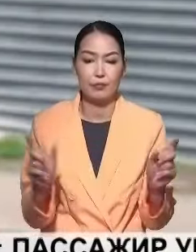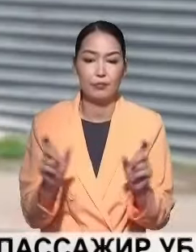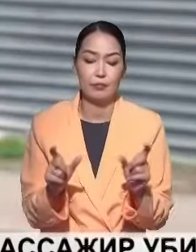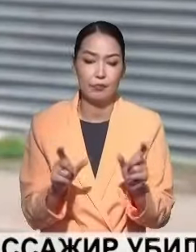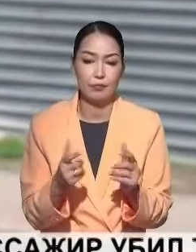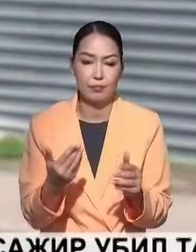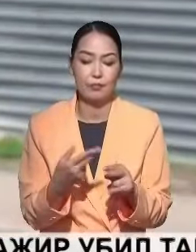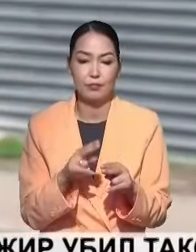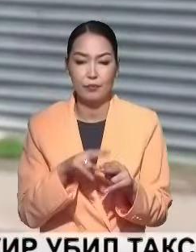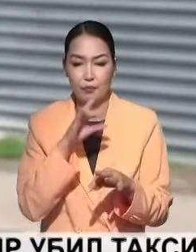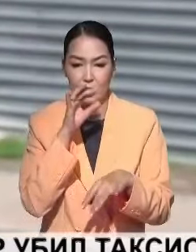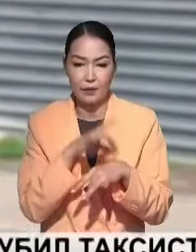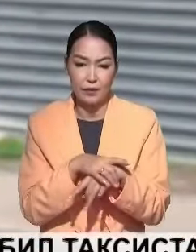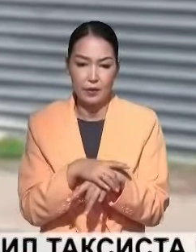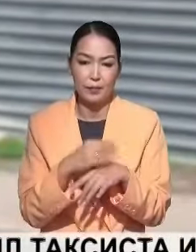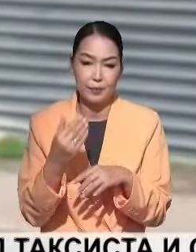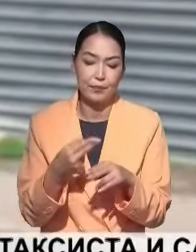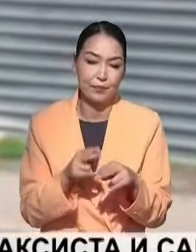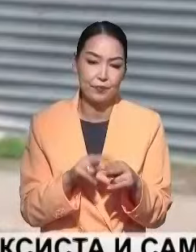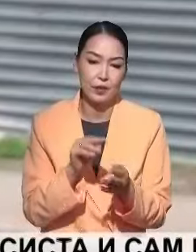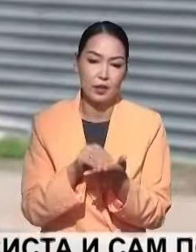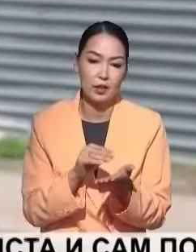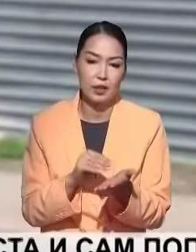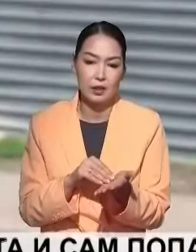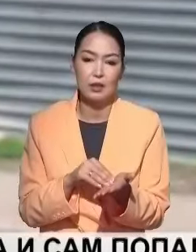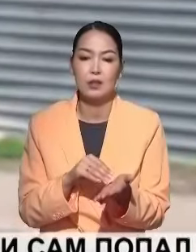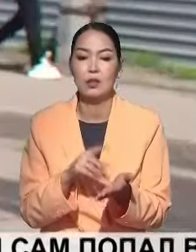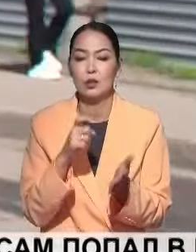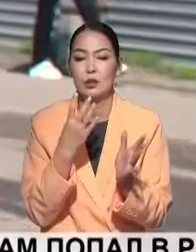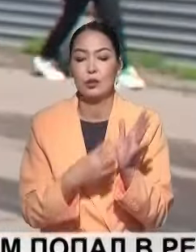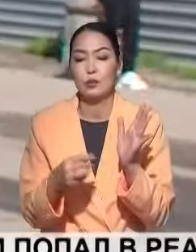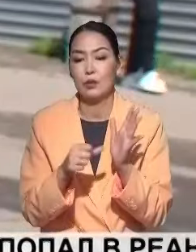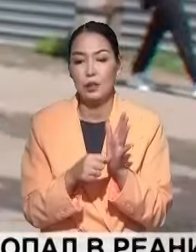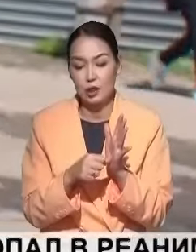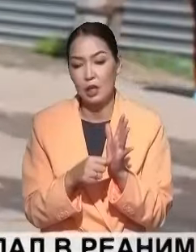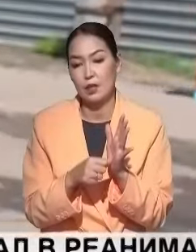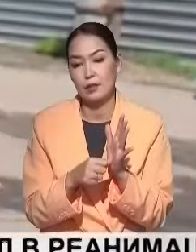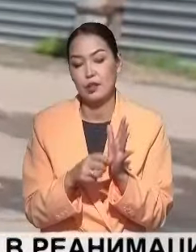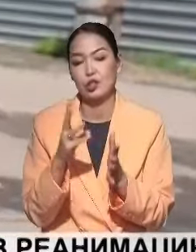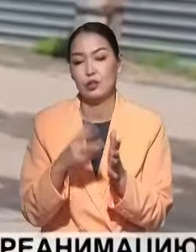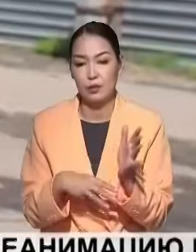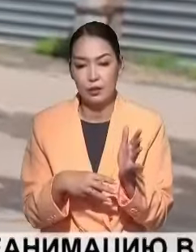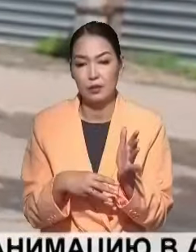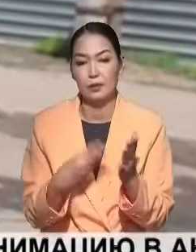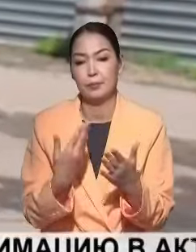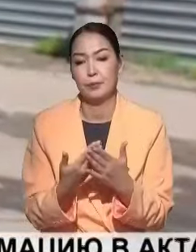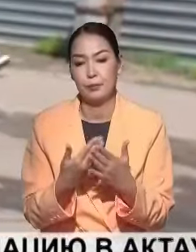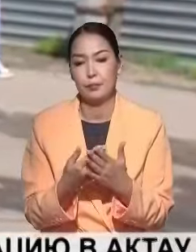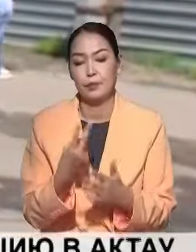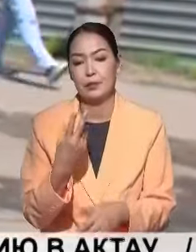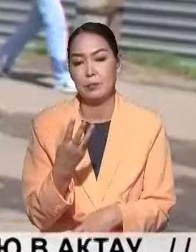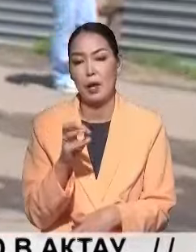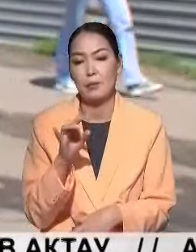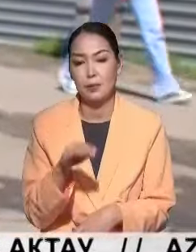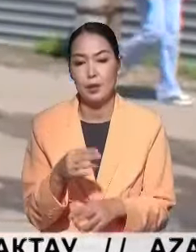По данному факту составлен административный протокол по статье 196. Данный штраф составляет 25 МРП,